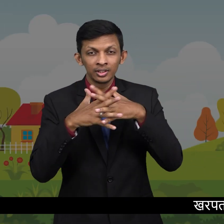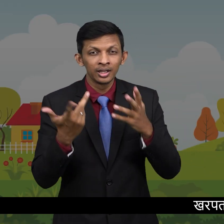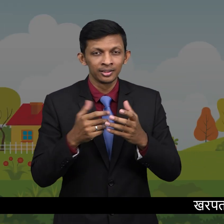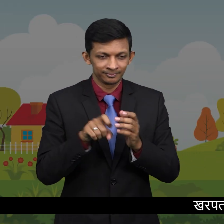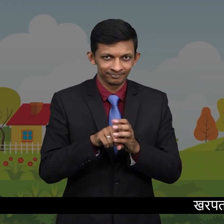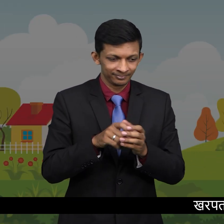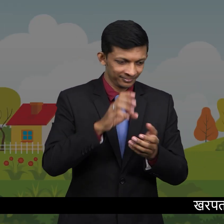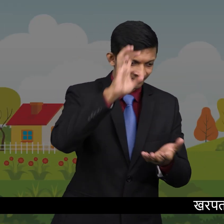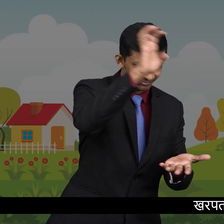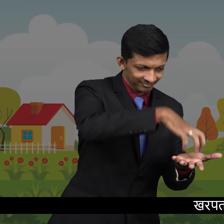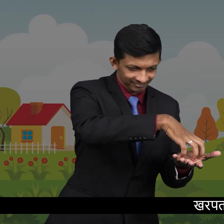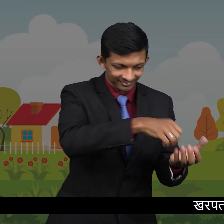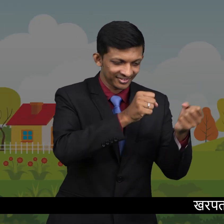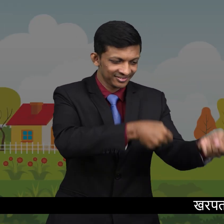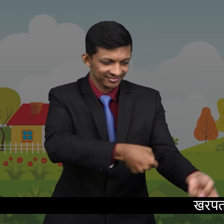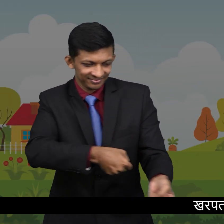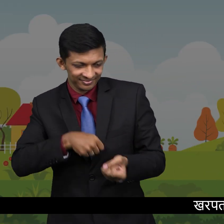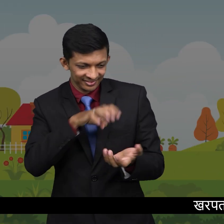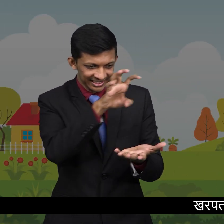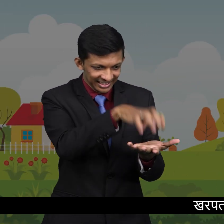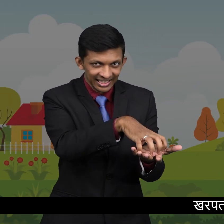खरपतवार निकालने वाला।